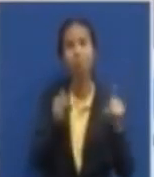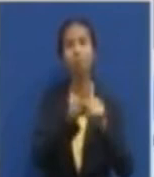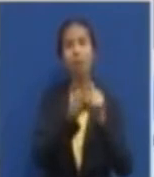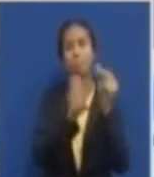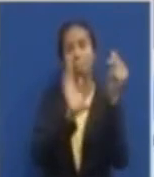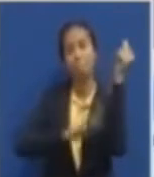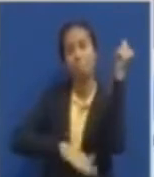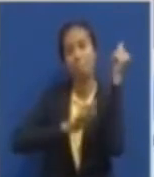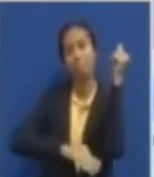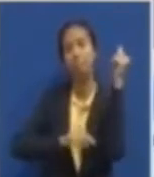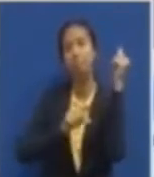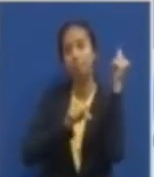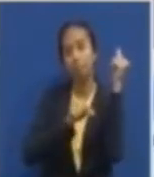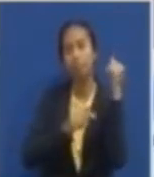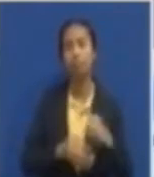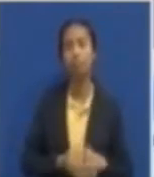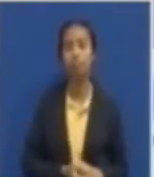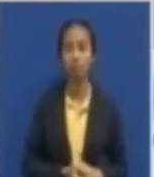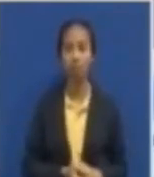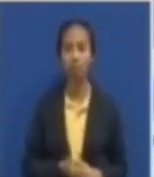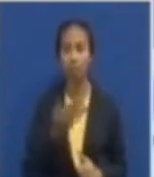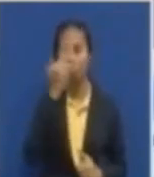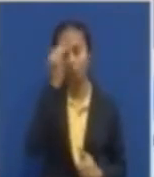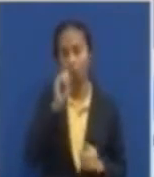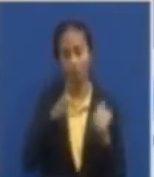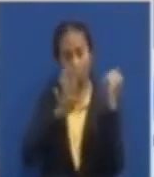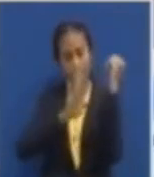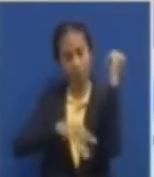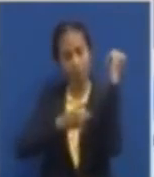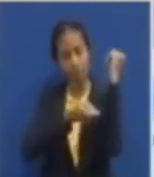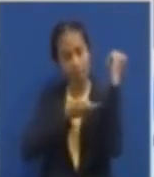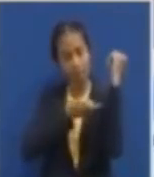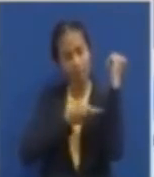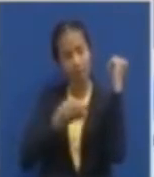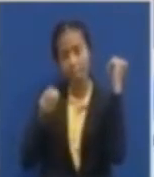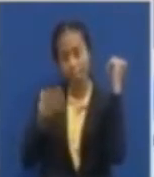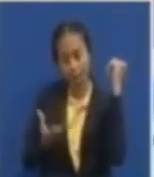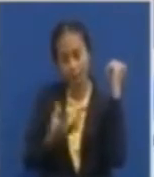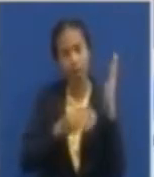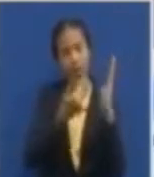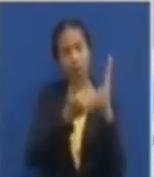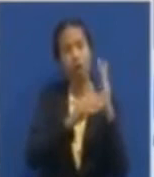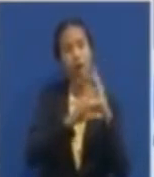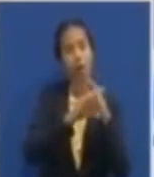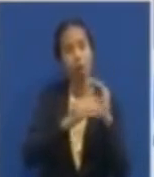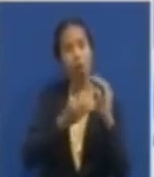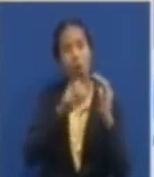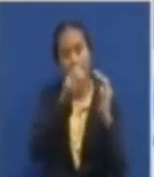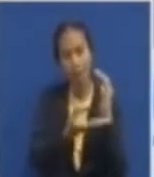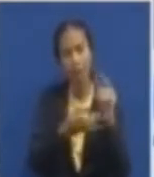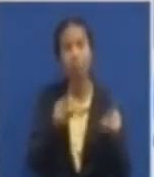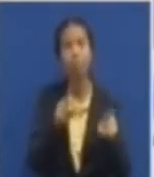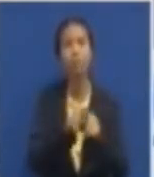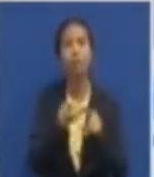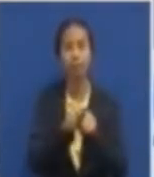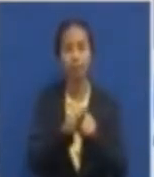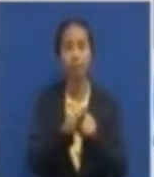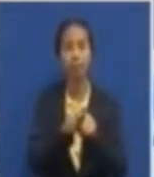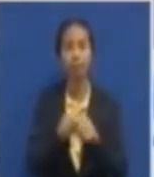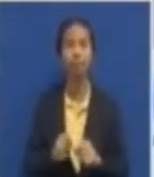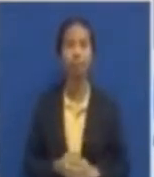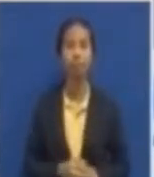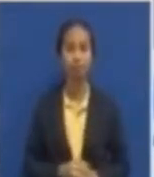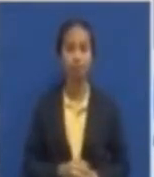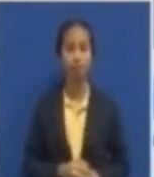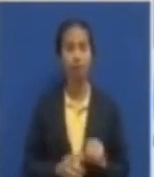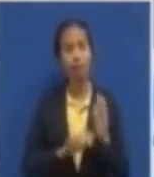ใต้นะที่ปลูกยางพารามากที่สุดนะในบางจังหวัดนะครับส่วนทาง